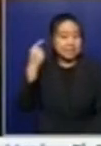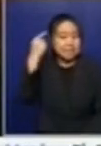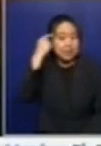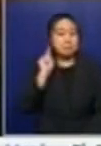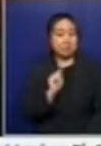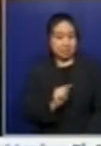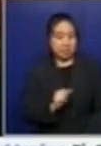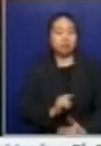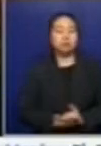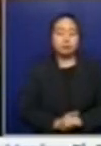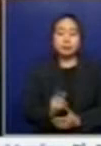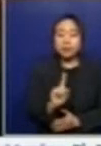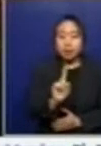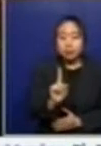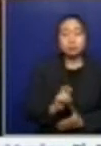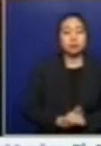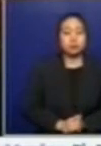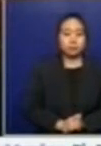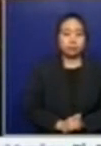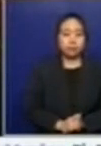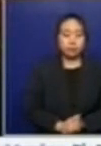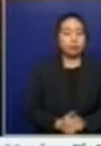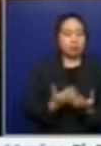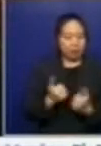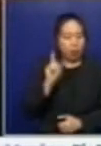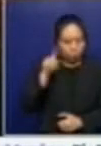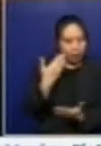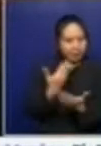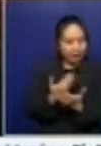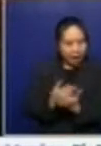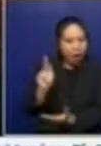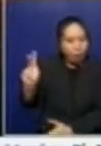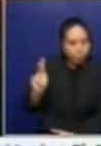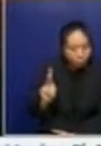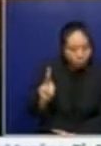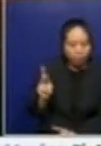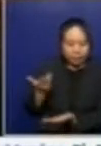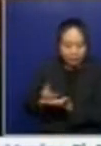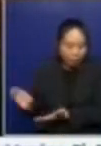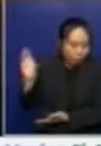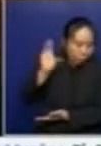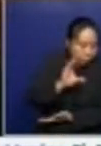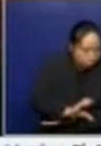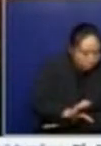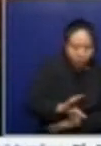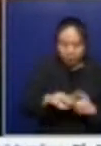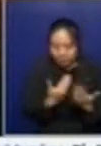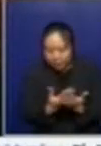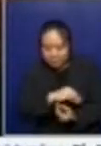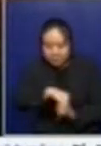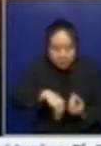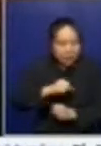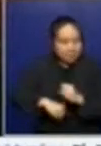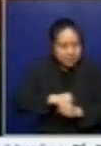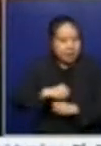ครับแล้วเป็นไงครับมันถึงต้องกู้เงินนะฮะมาโปะงบดุลนะครับประจำปีอยู่ทุกปีน